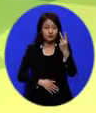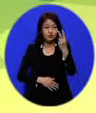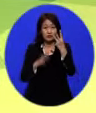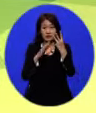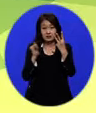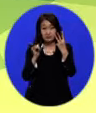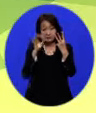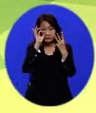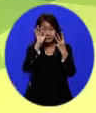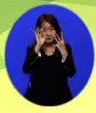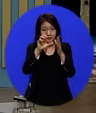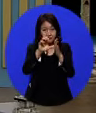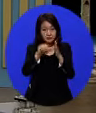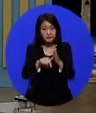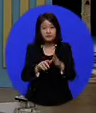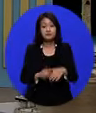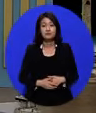셋이든 봤을 때요.